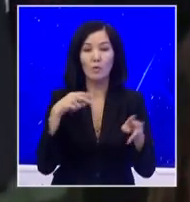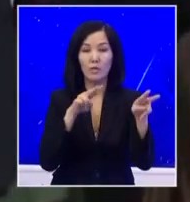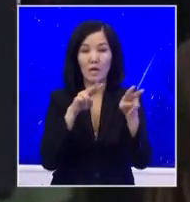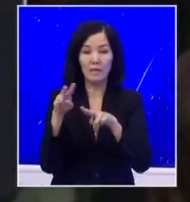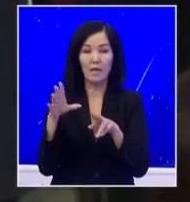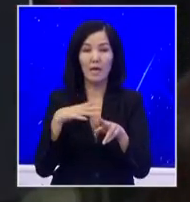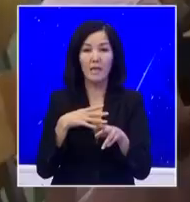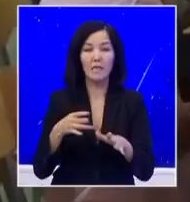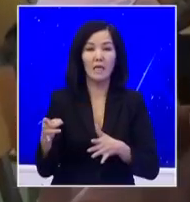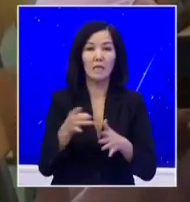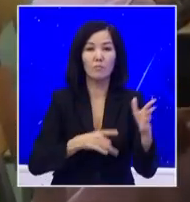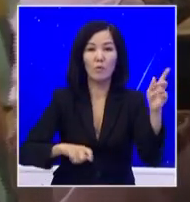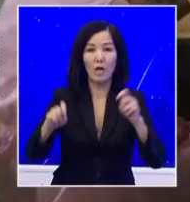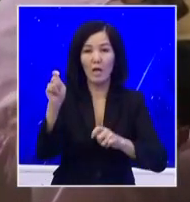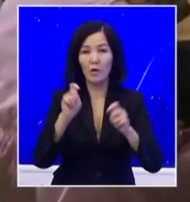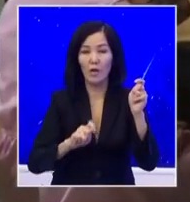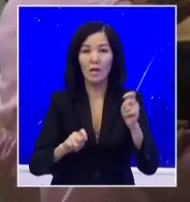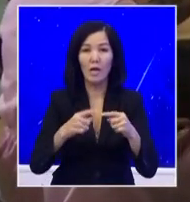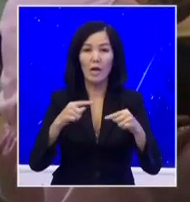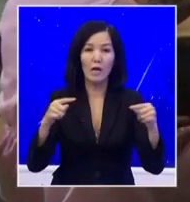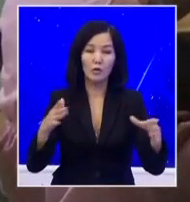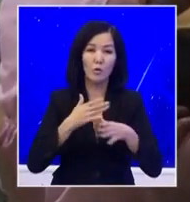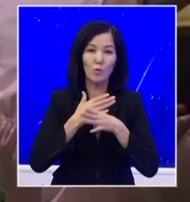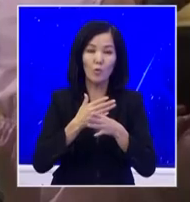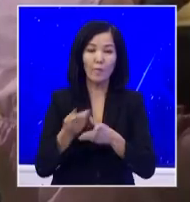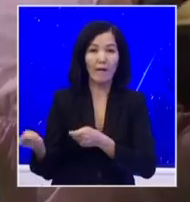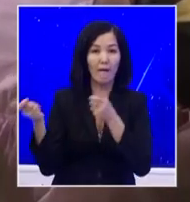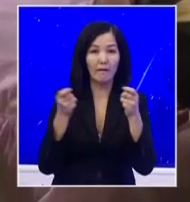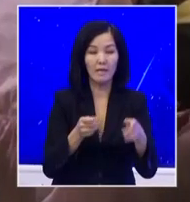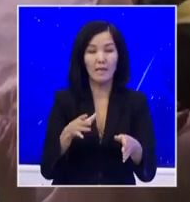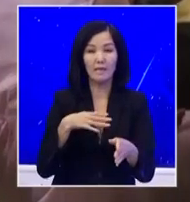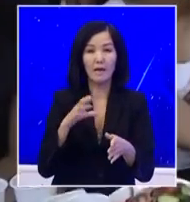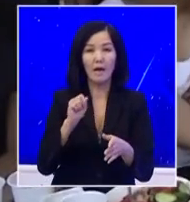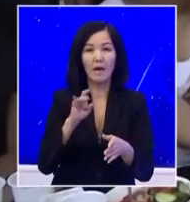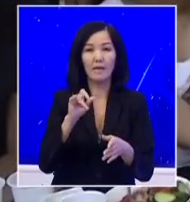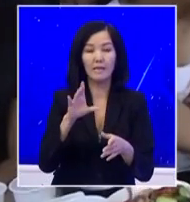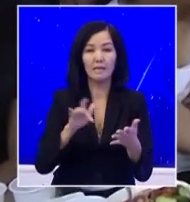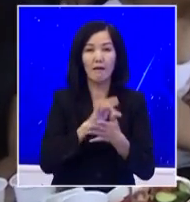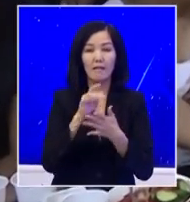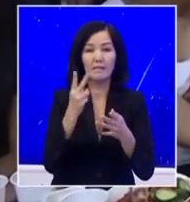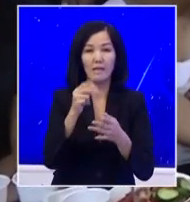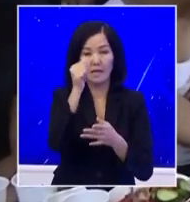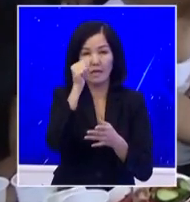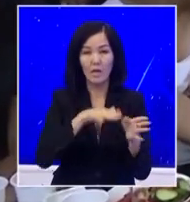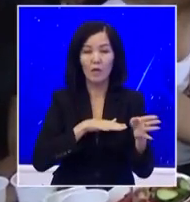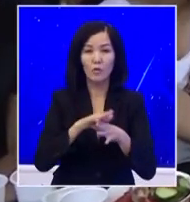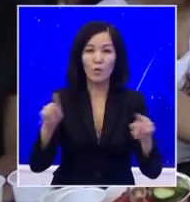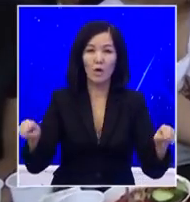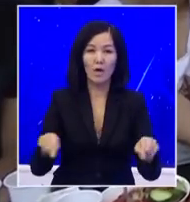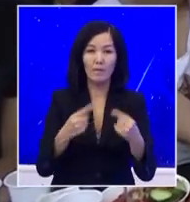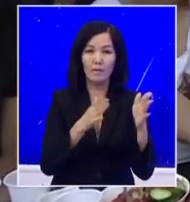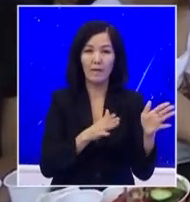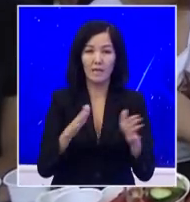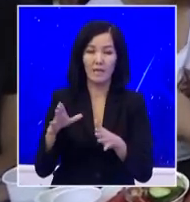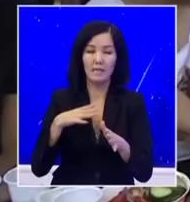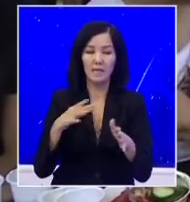алды. Республиканың әр өңірінен гуманитарлық көмек келді. Нәтижесінде Арыс қаласы 2 айдан кейін толық қалпына келтірілді, дейді